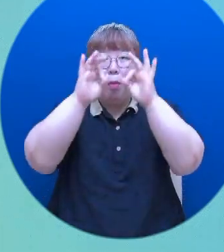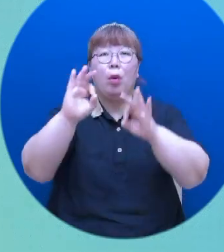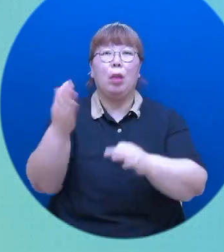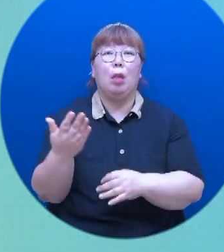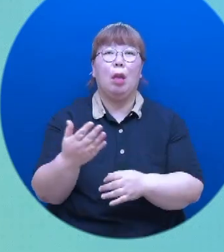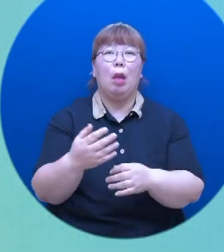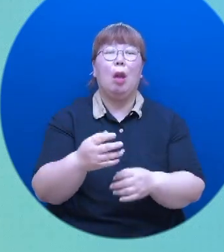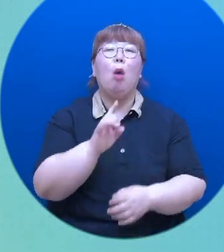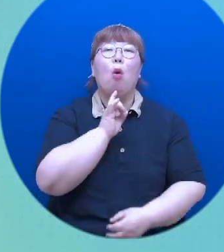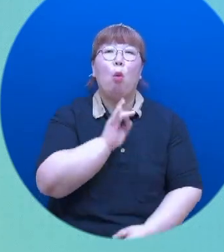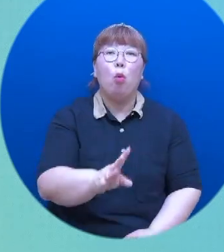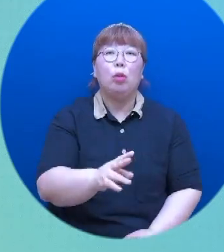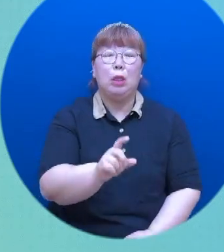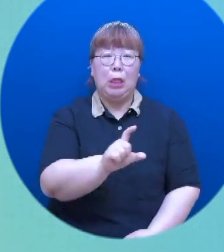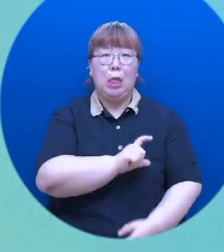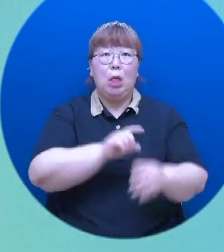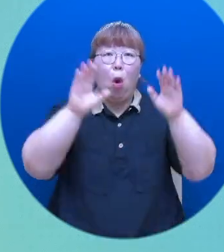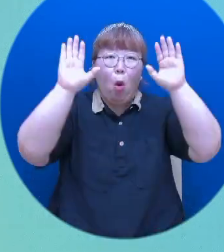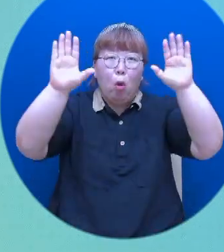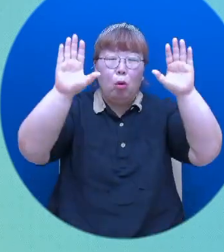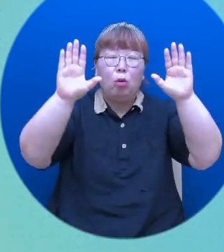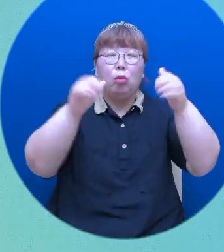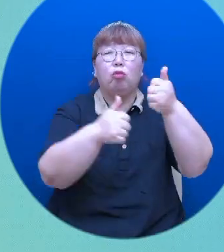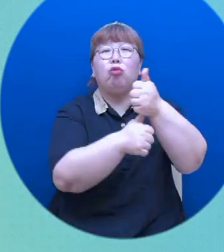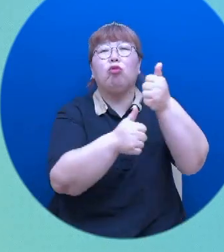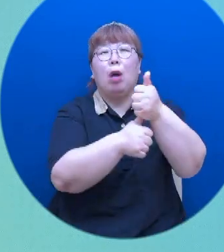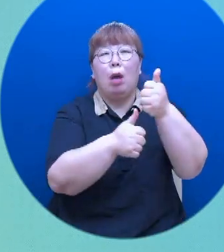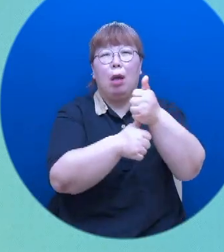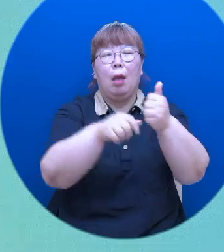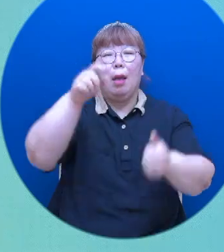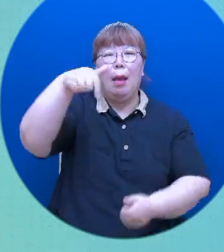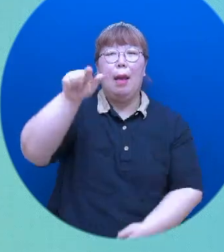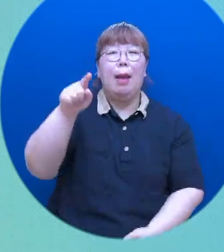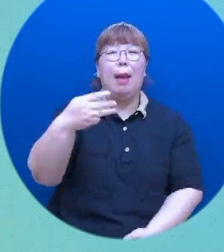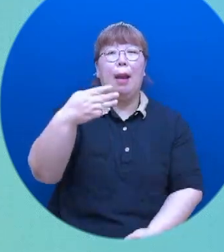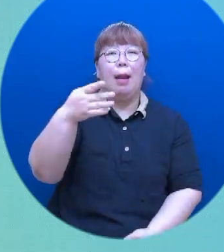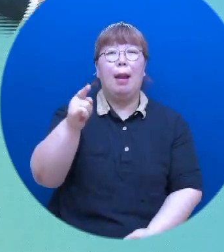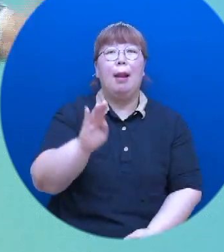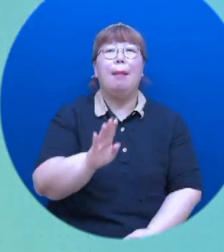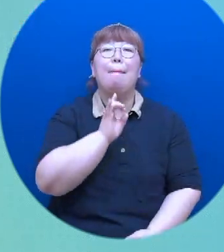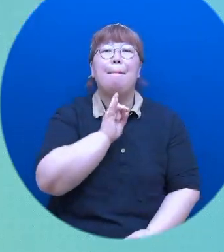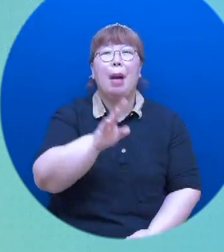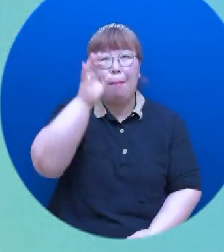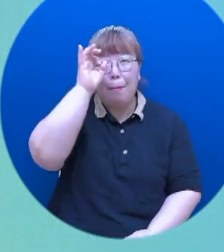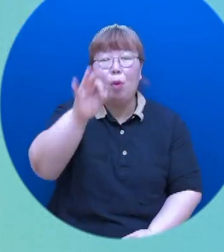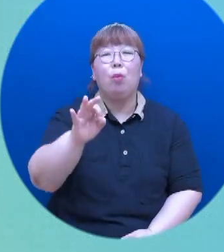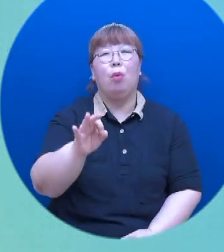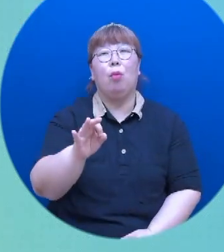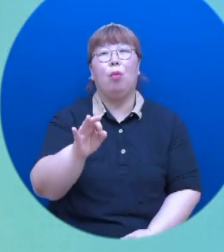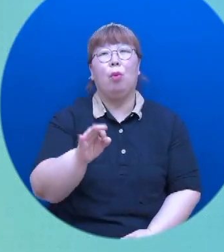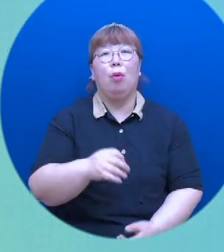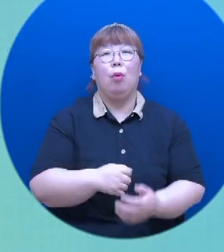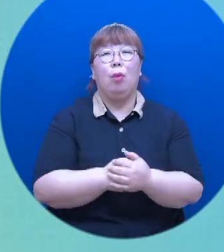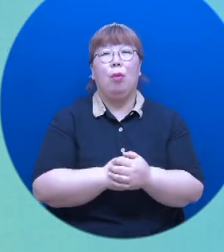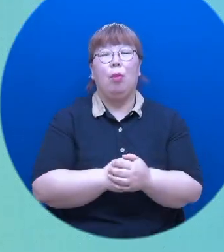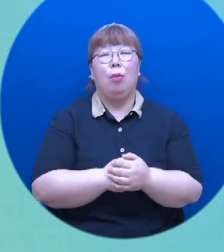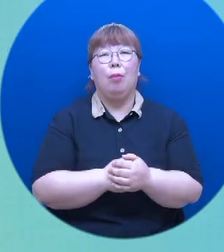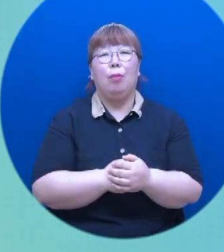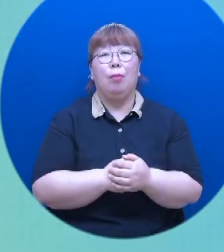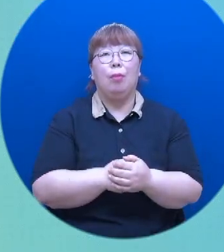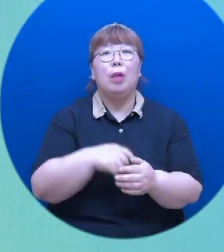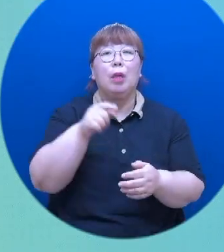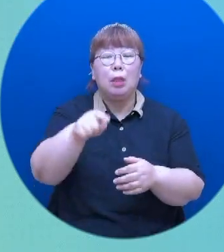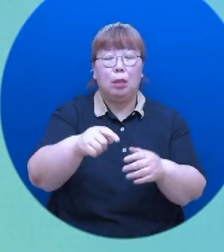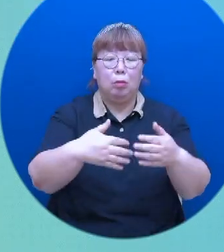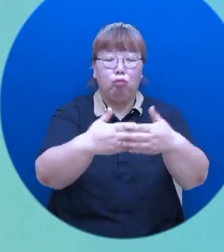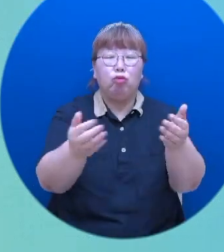여호수아 갈렙만이 살아서 요단강 맞은편까지 그 무리들과 함께 서 있습니다. 그러면 그